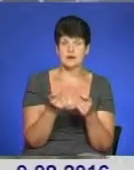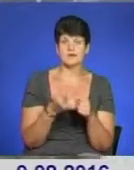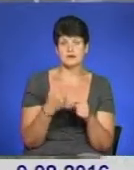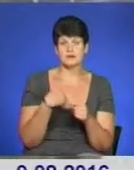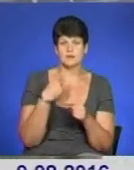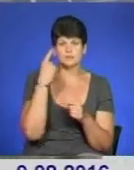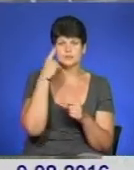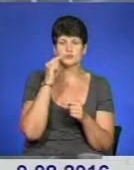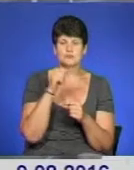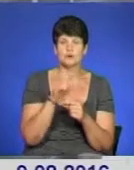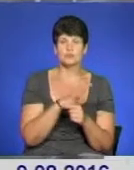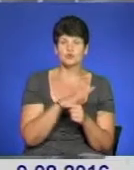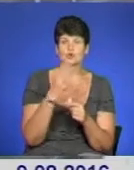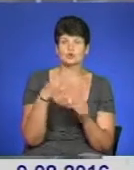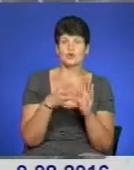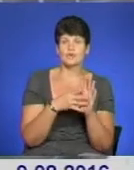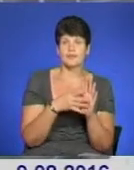так були 149б